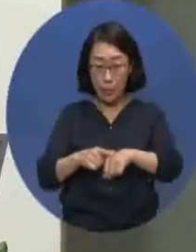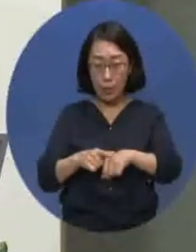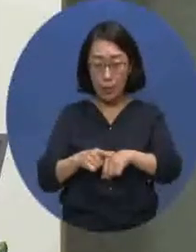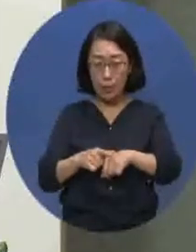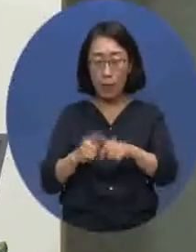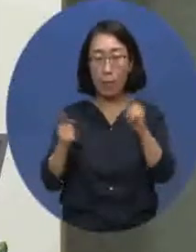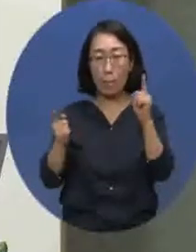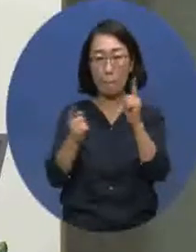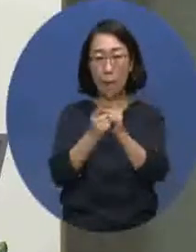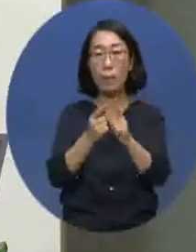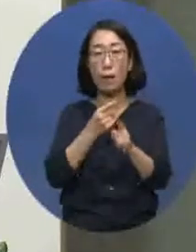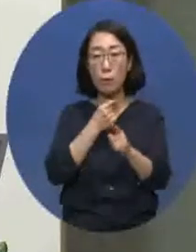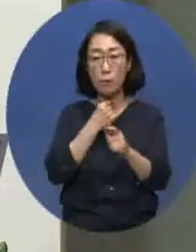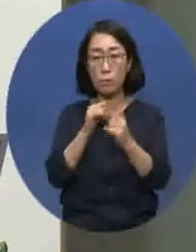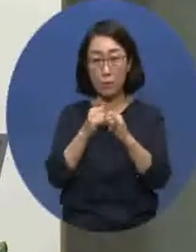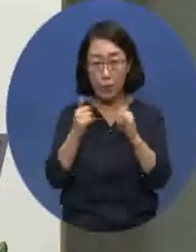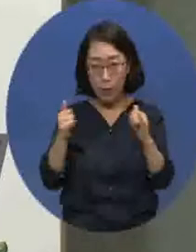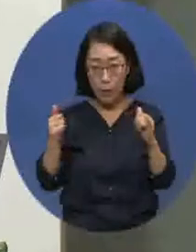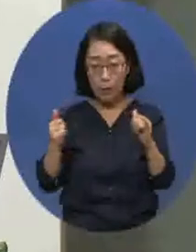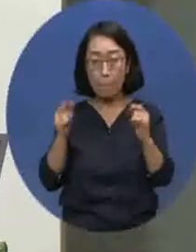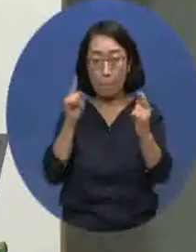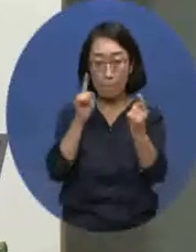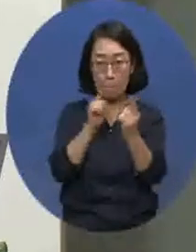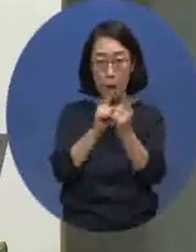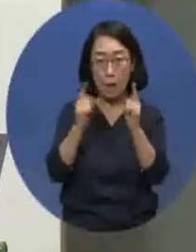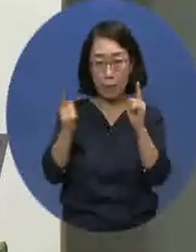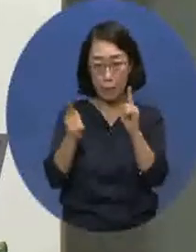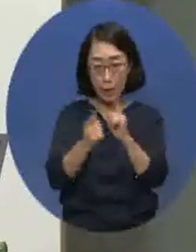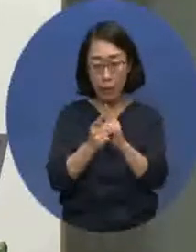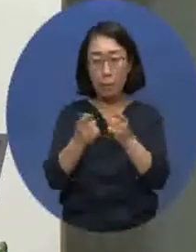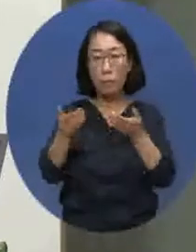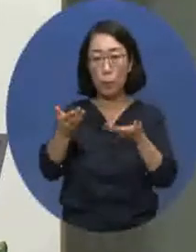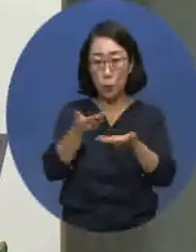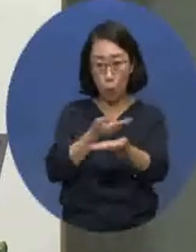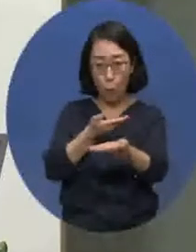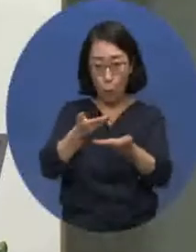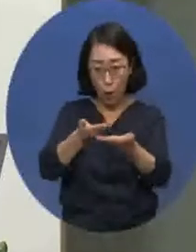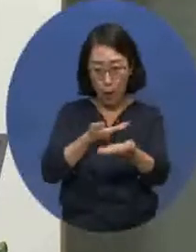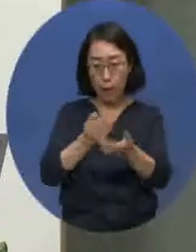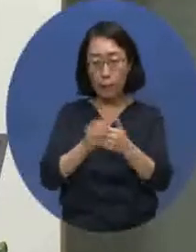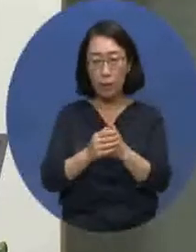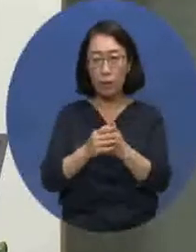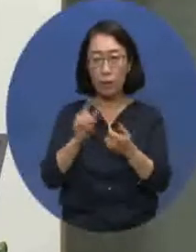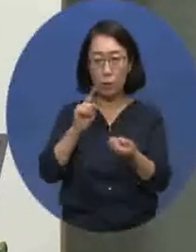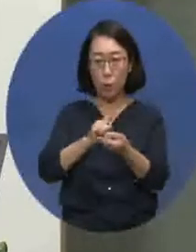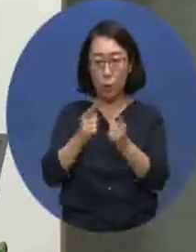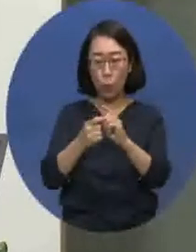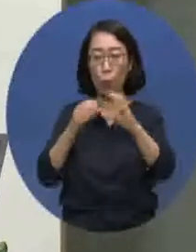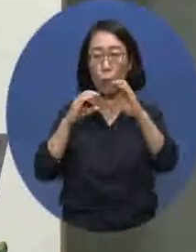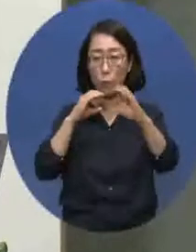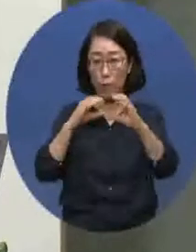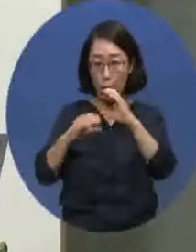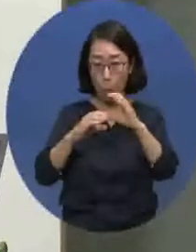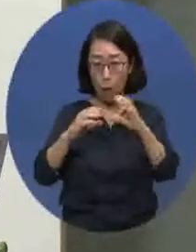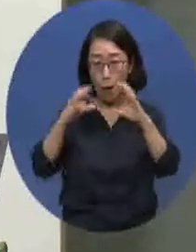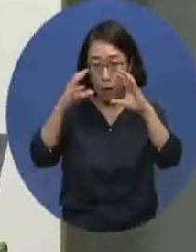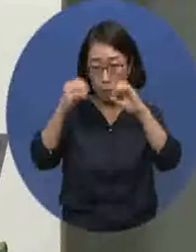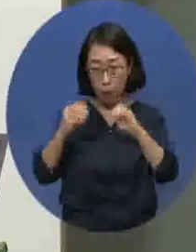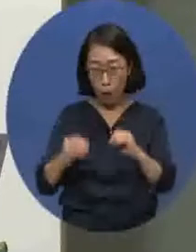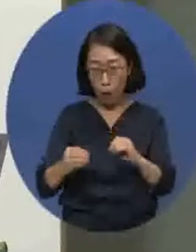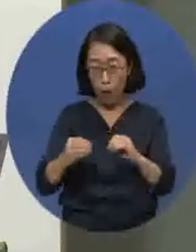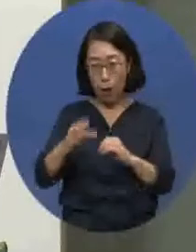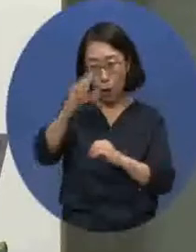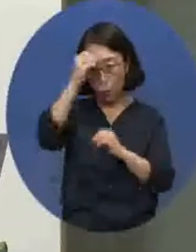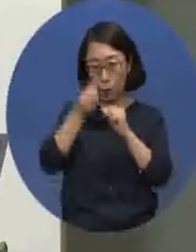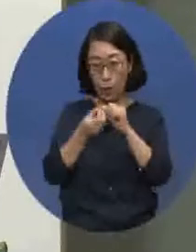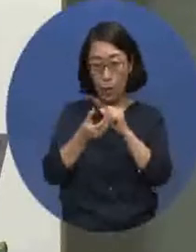싶은 분들의 만남을 통한 지헤 교환 그리고 서로 대화를 통해서 뭔가 교육 암이 되는